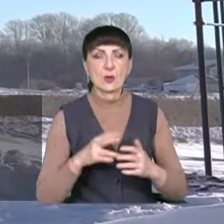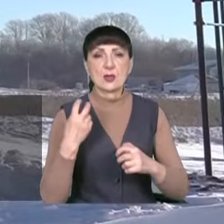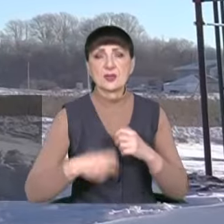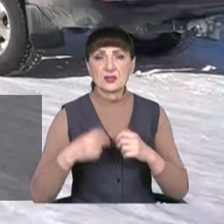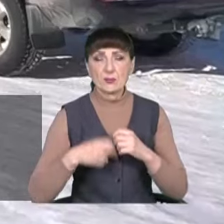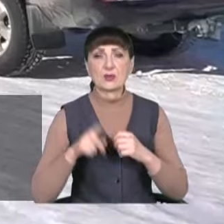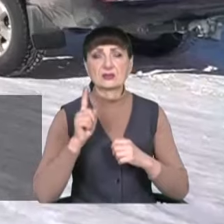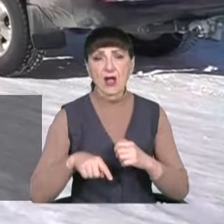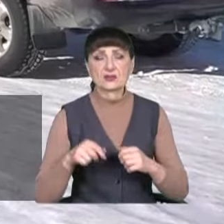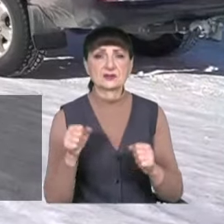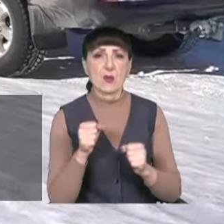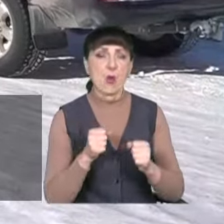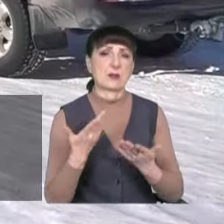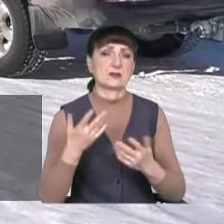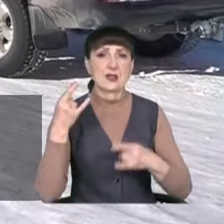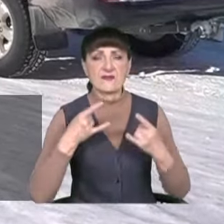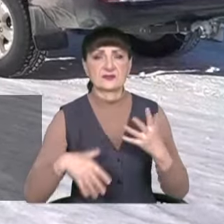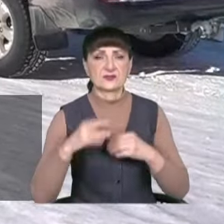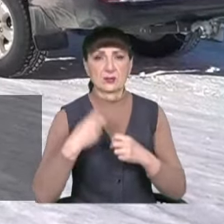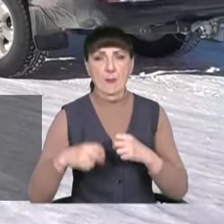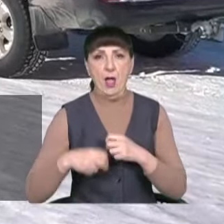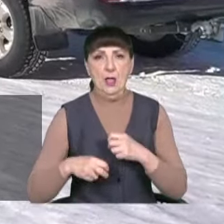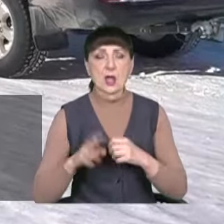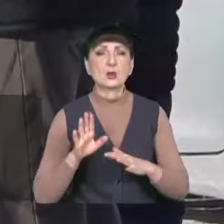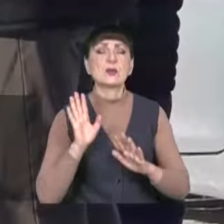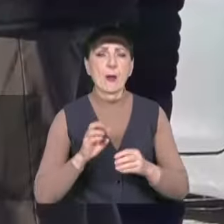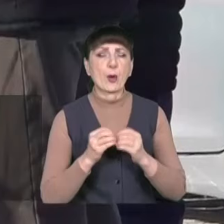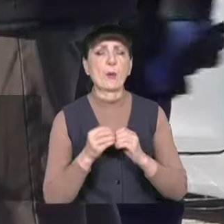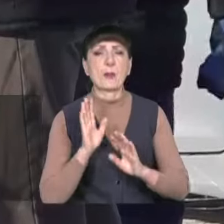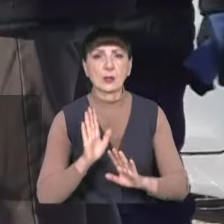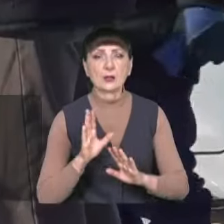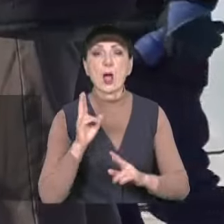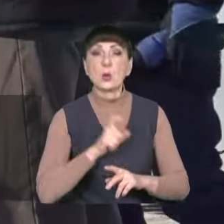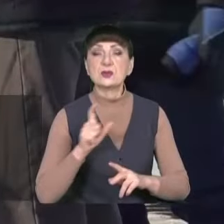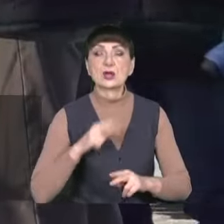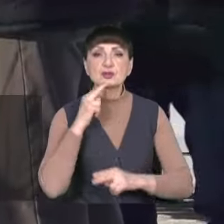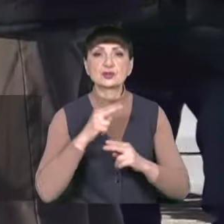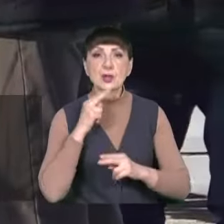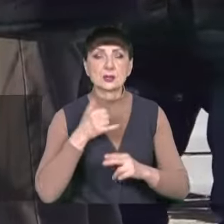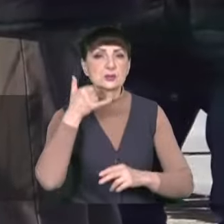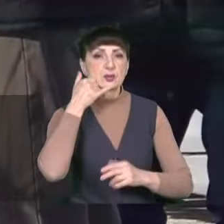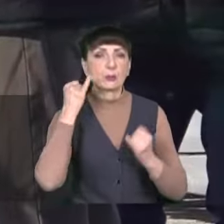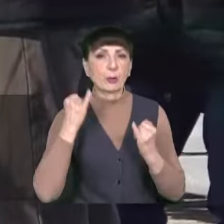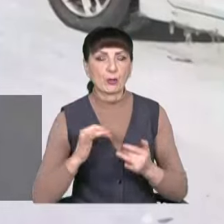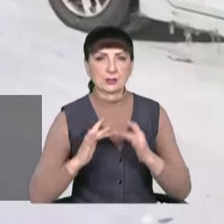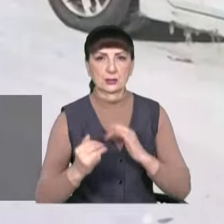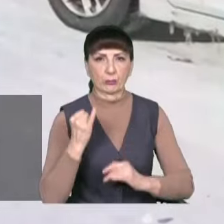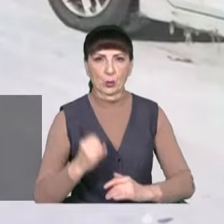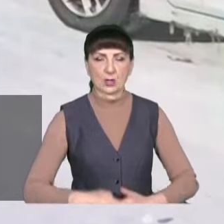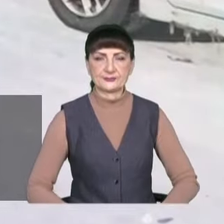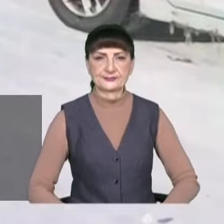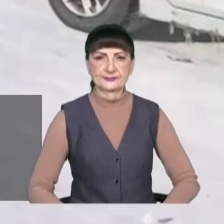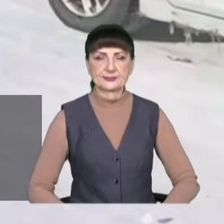и приходит в негодность вся бытовая техника. Но это лишь полбеды. Сельчане также жалуются на плохую мобильную связь и интернет. По